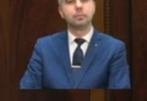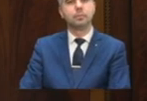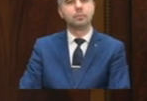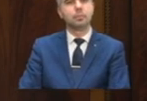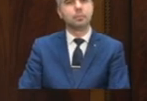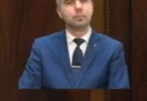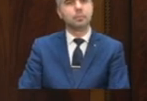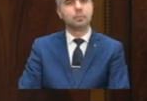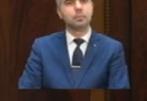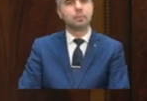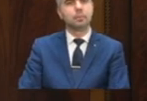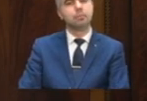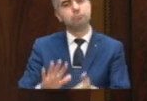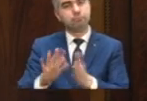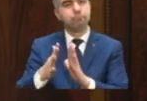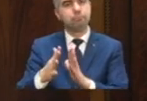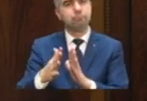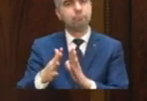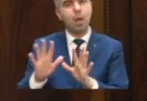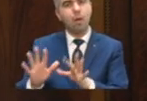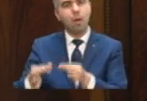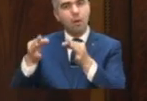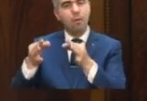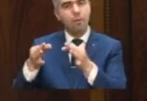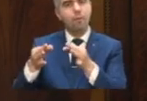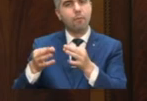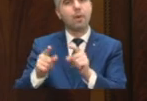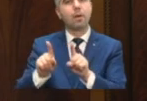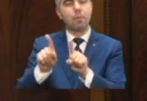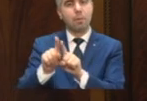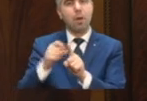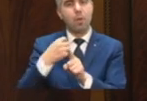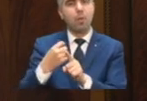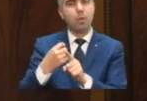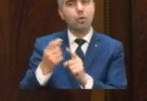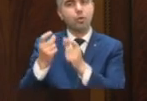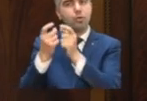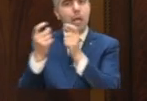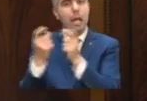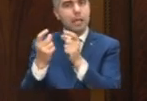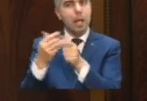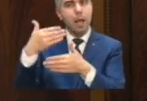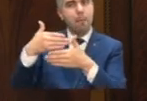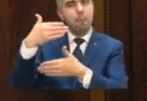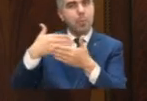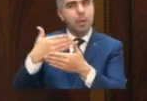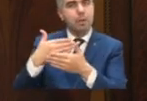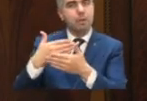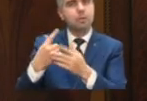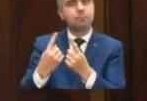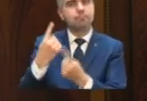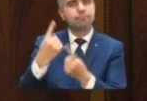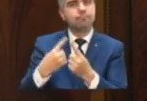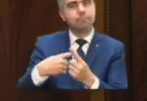خلال بعض المؤشرات اللي بحال الفوغاري وفوغالوش كنشوفوا اليوم بان هذه المؤشرات السياره هي ولات كتعرف واحد